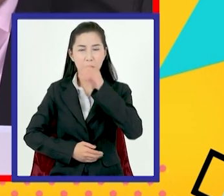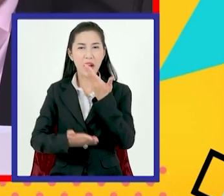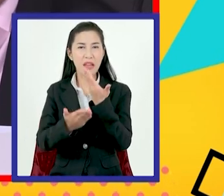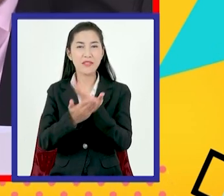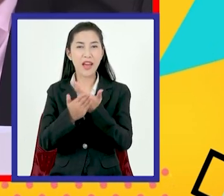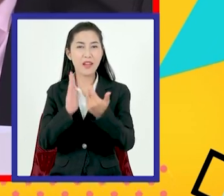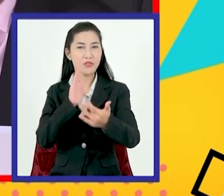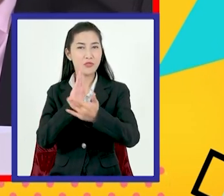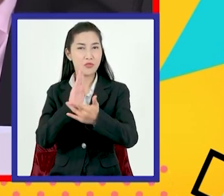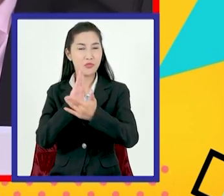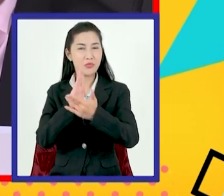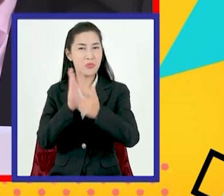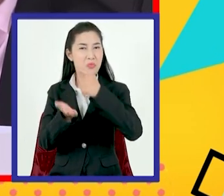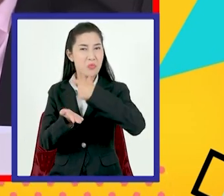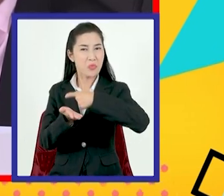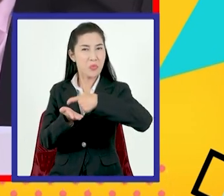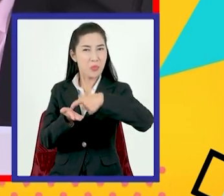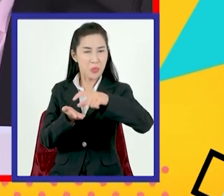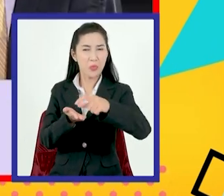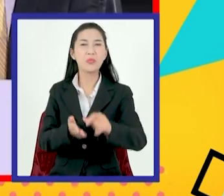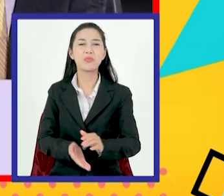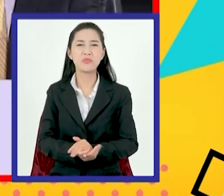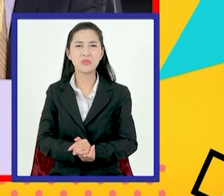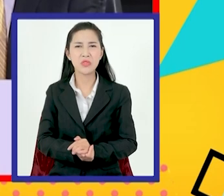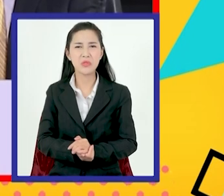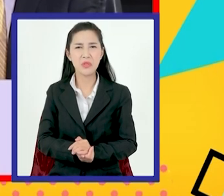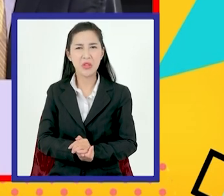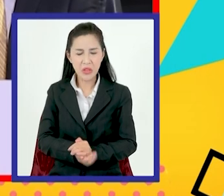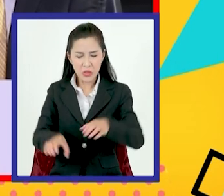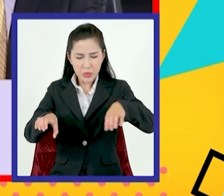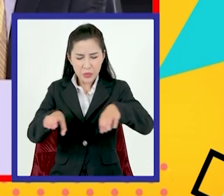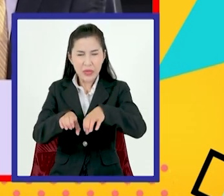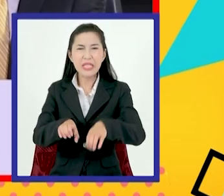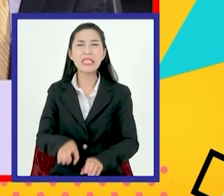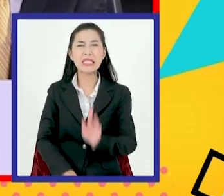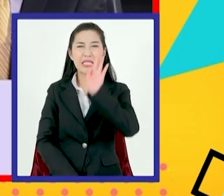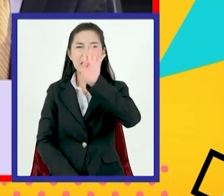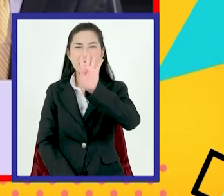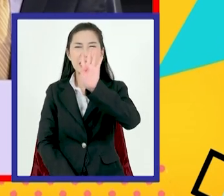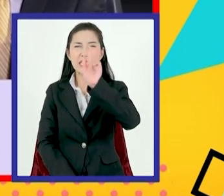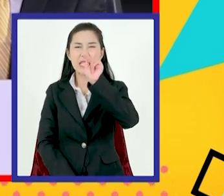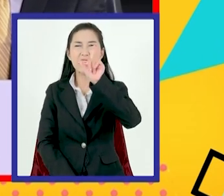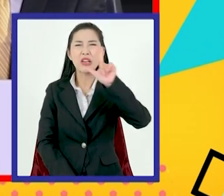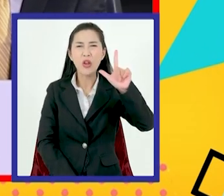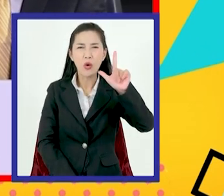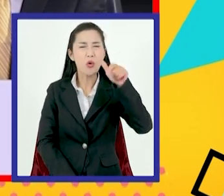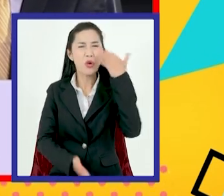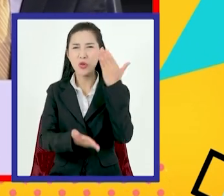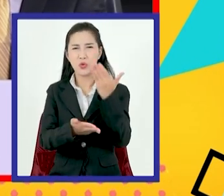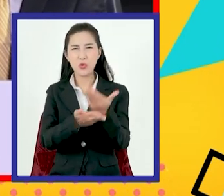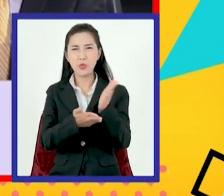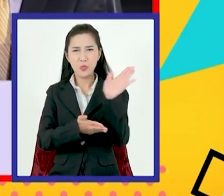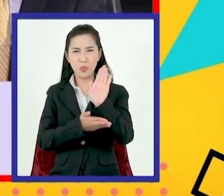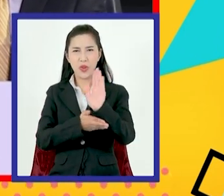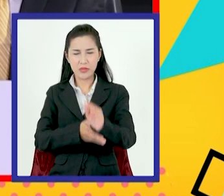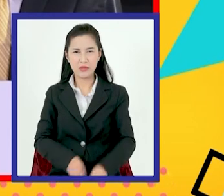เนี่ยนะครับผมบอกเลยว่ารัศมี4กิโลเมตรเนี่ยถ้ามันใช้ไม่ได้จริงเราก็ไม่หยุดเพียงแค่นี้นะครับเรา